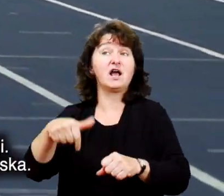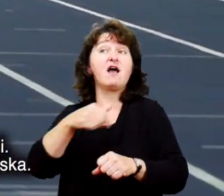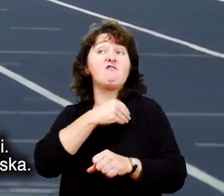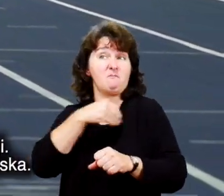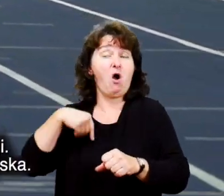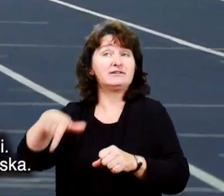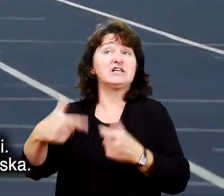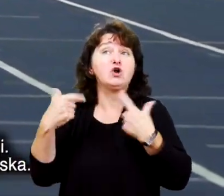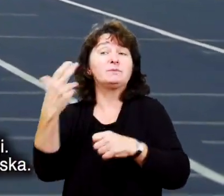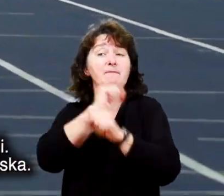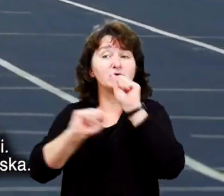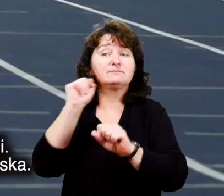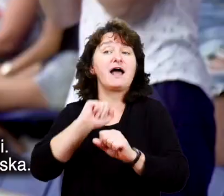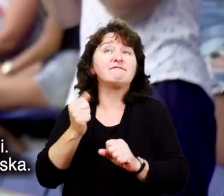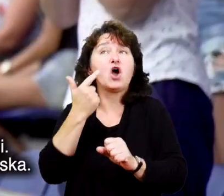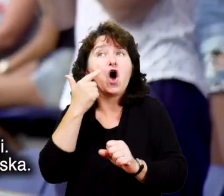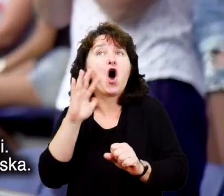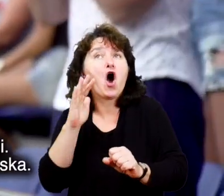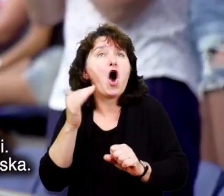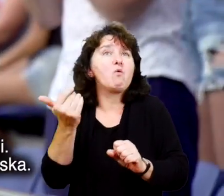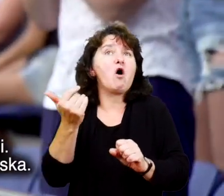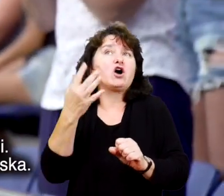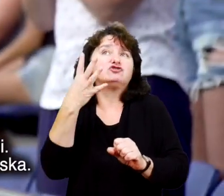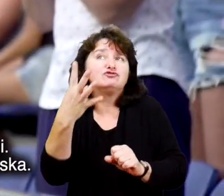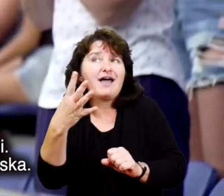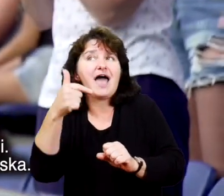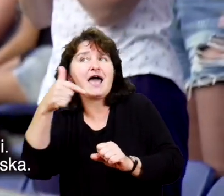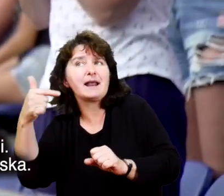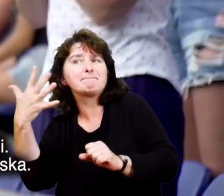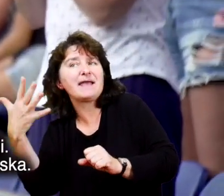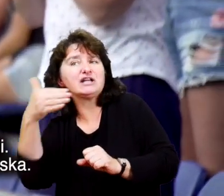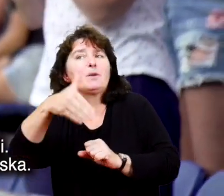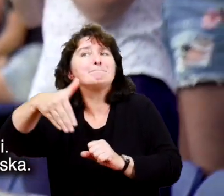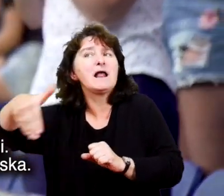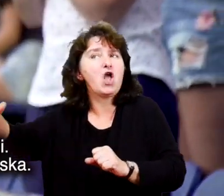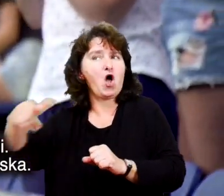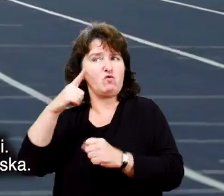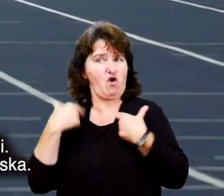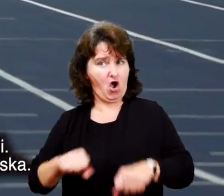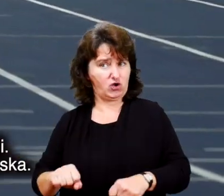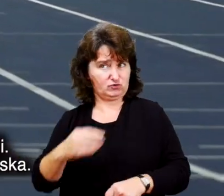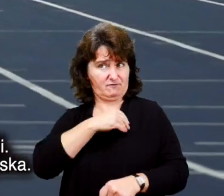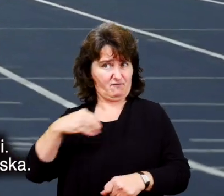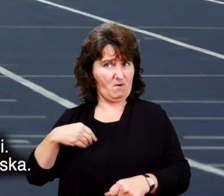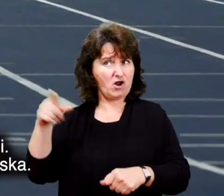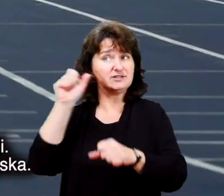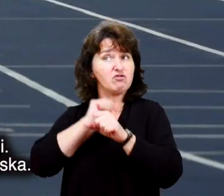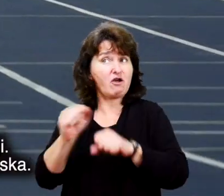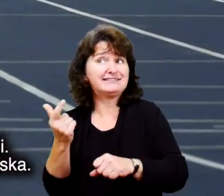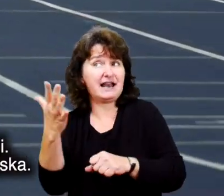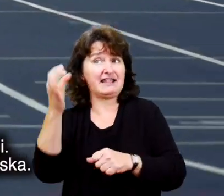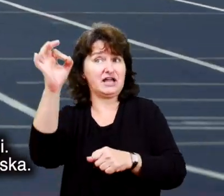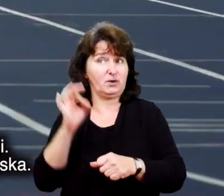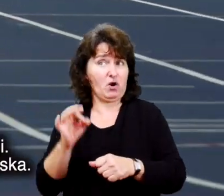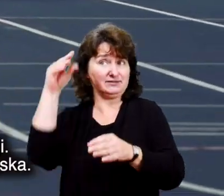niepełnosprawnych w naszym społeczeństwie blisko 4, szacuje się do 5 milionów ludzi, także jest to